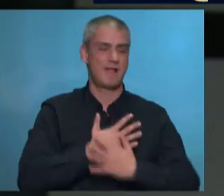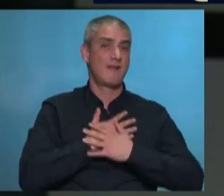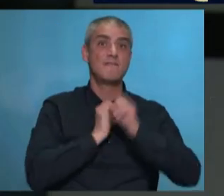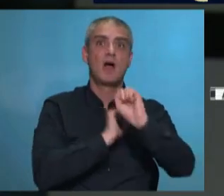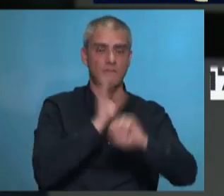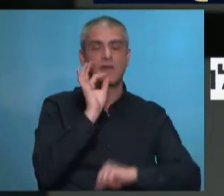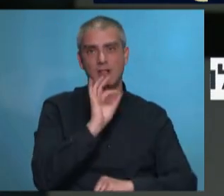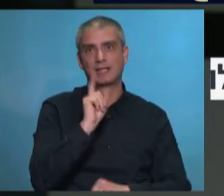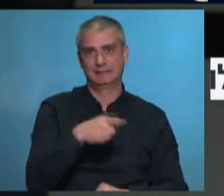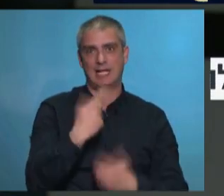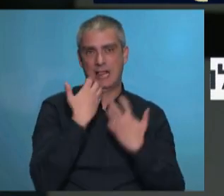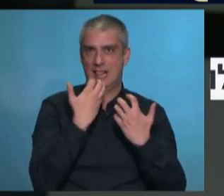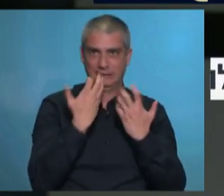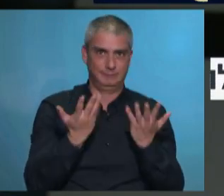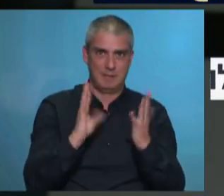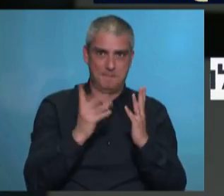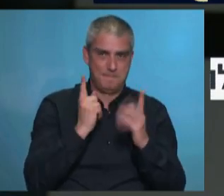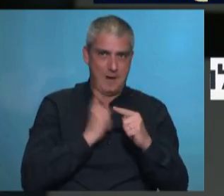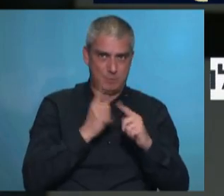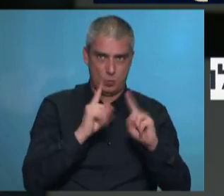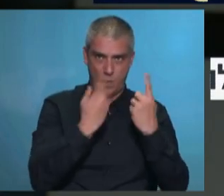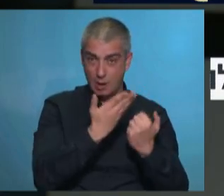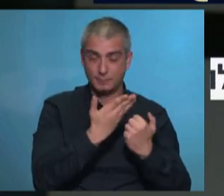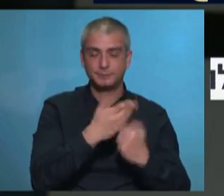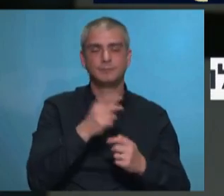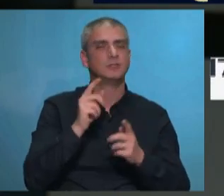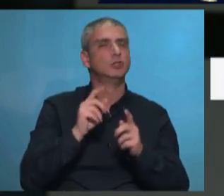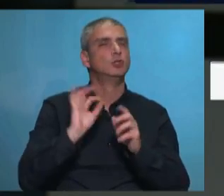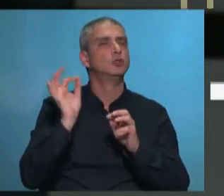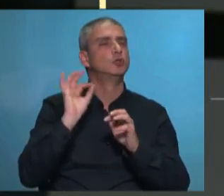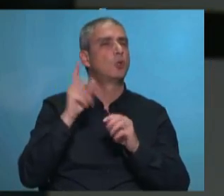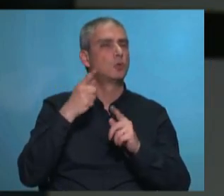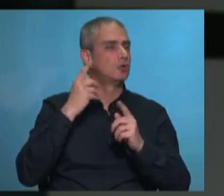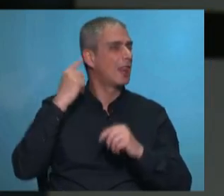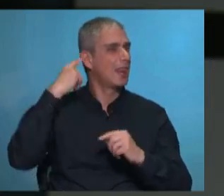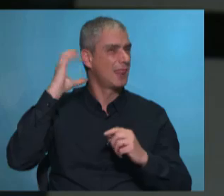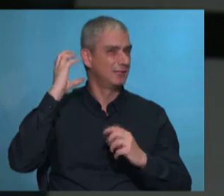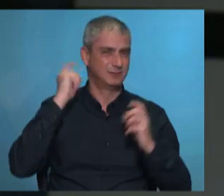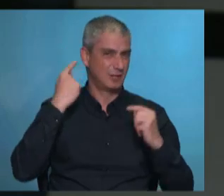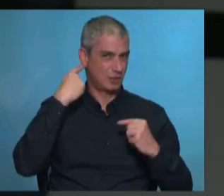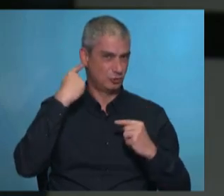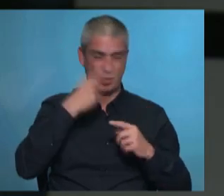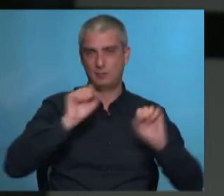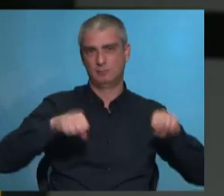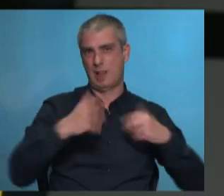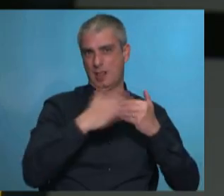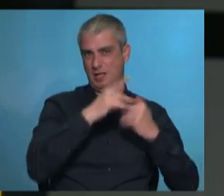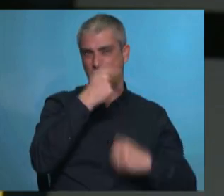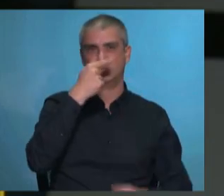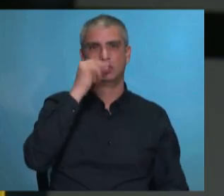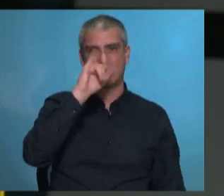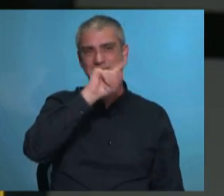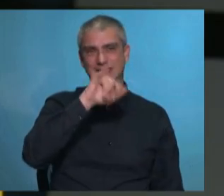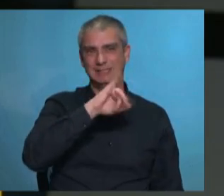בכל זאת כן צריך להסביר פה במה מדובר. שירות הסטרימינג טיידל הוא שירות סטרימינג שבבעלותו של ג'יי-זי וגם עוד כמה